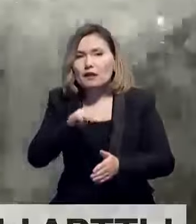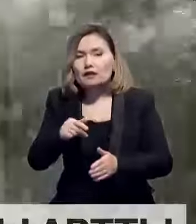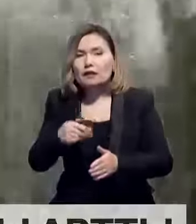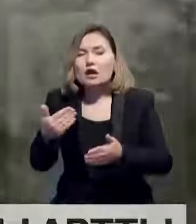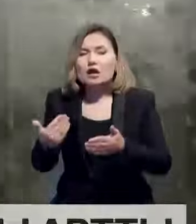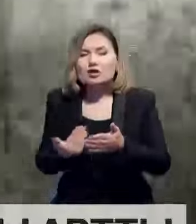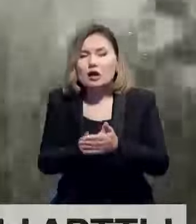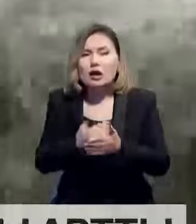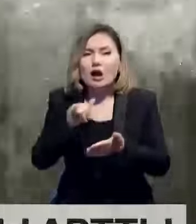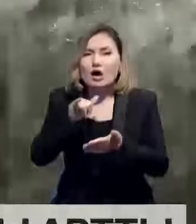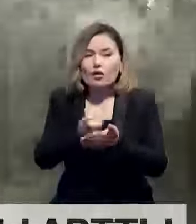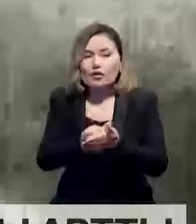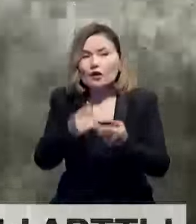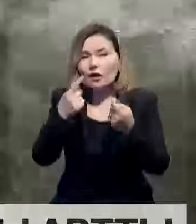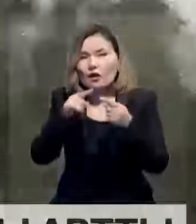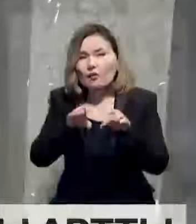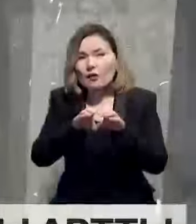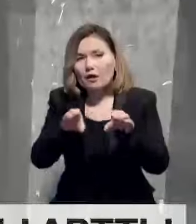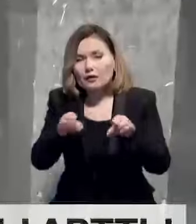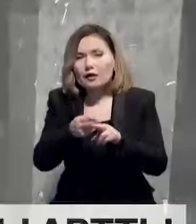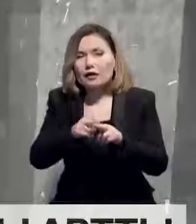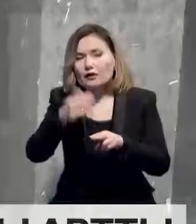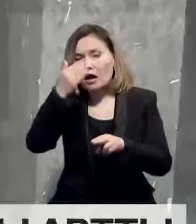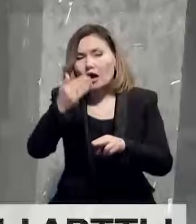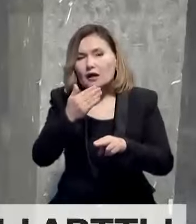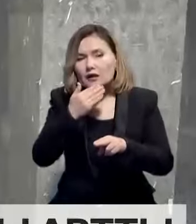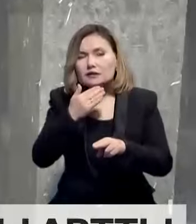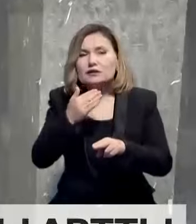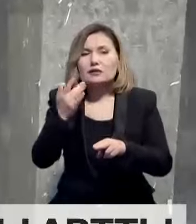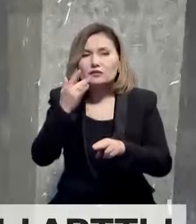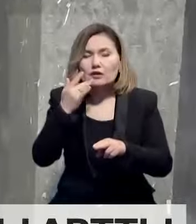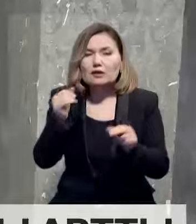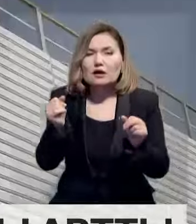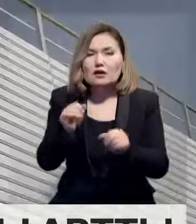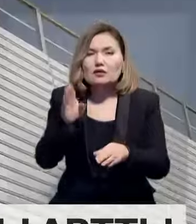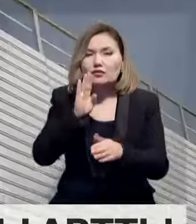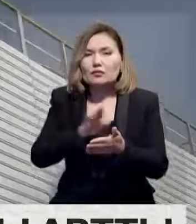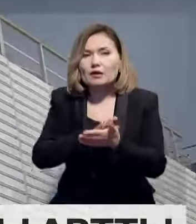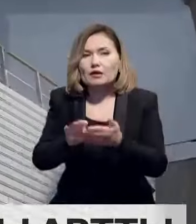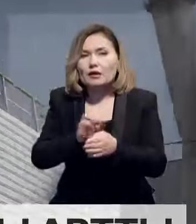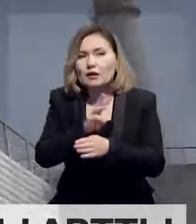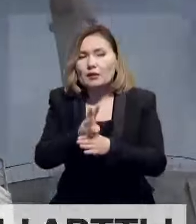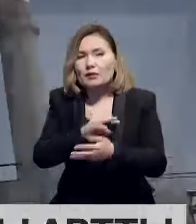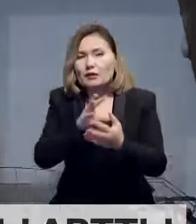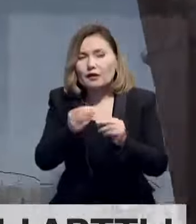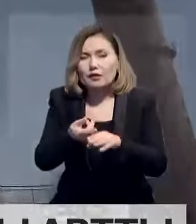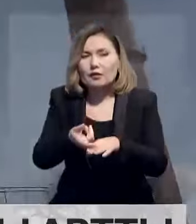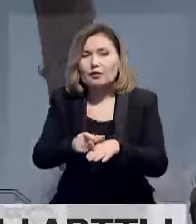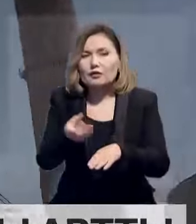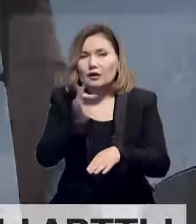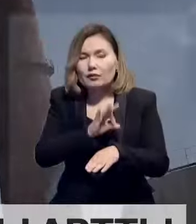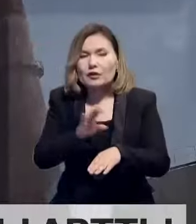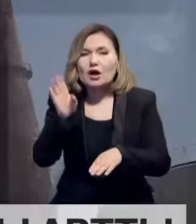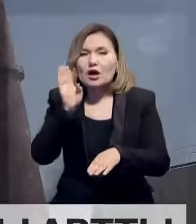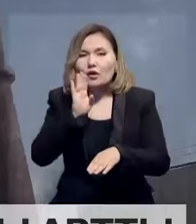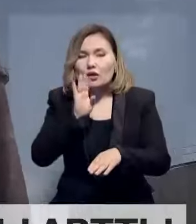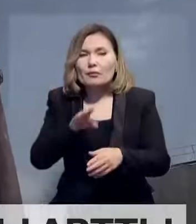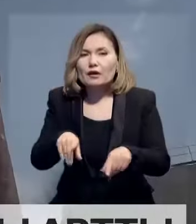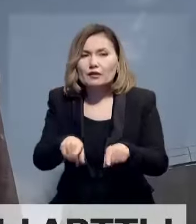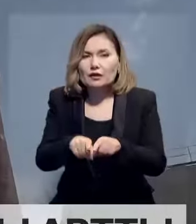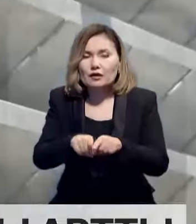жаңа қондырғы турбиналық агрегаттардың қысы жазы қалыпты қызметін қамтамасыз етеді. Әрі экологиялық жағынан тиімді. Пайдаланылған су